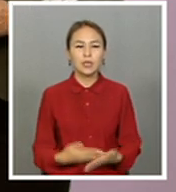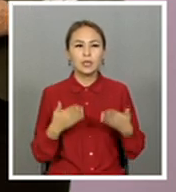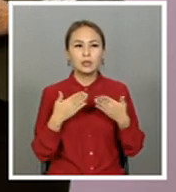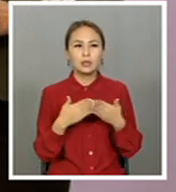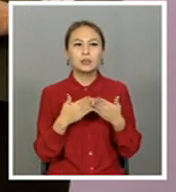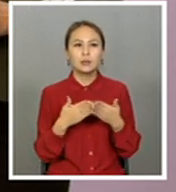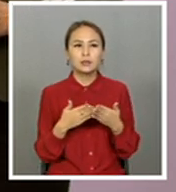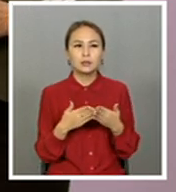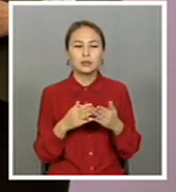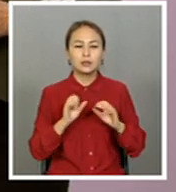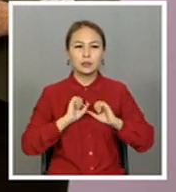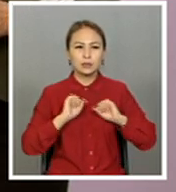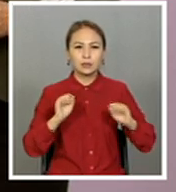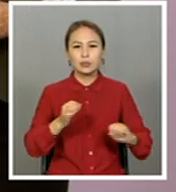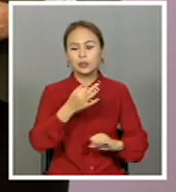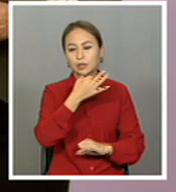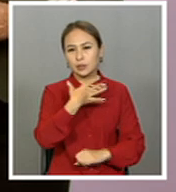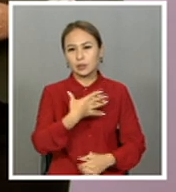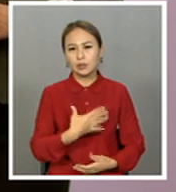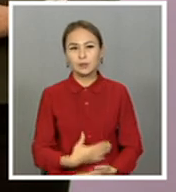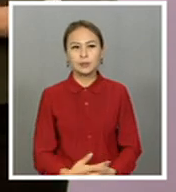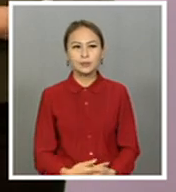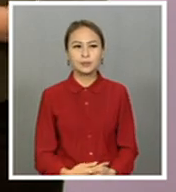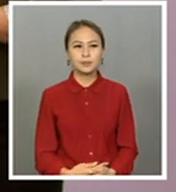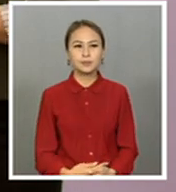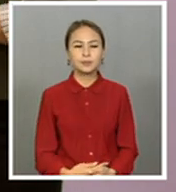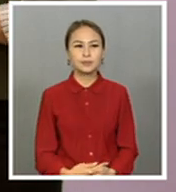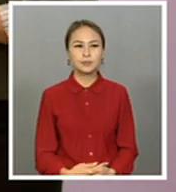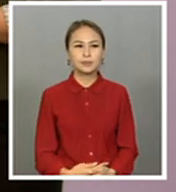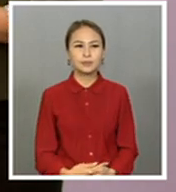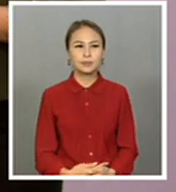Теңіз батылдықты ұнатады.